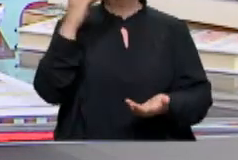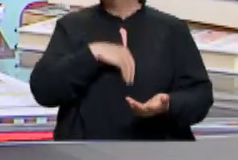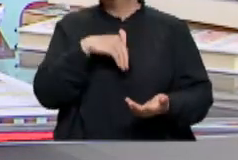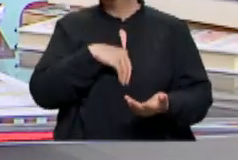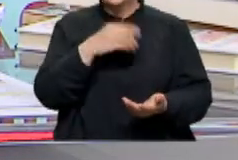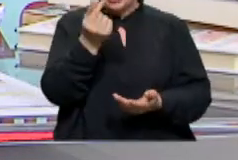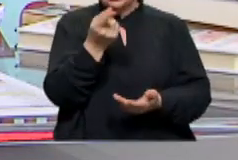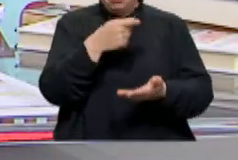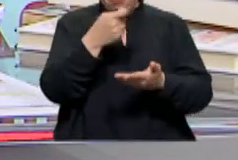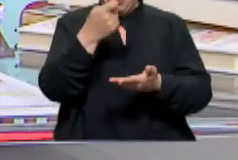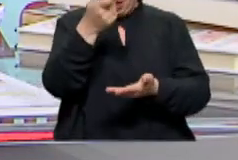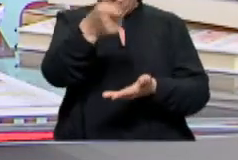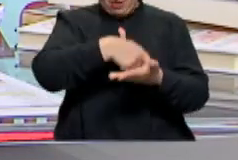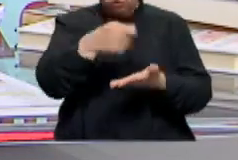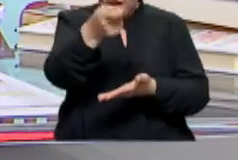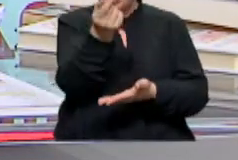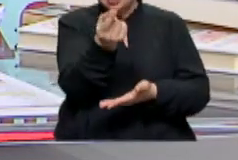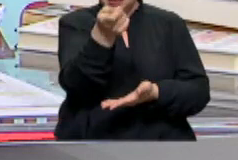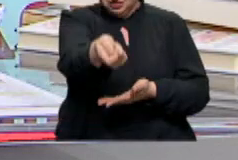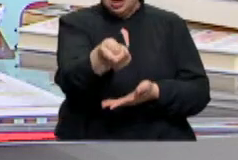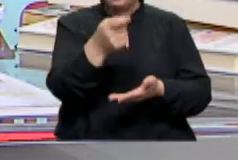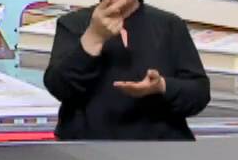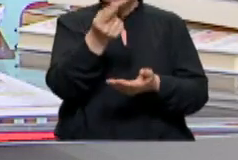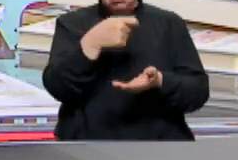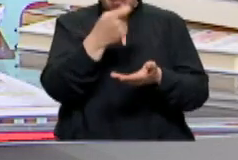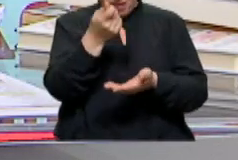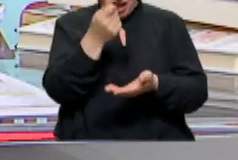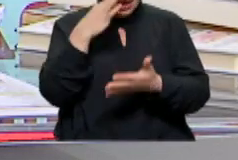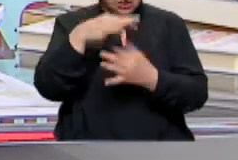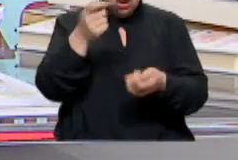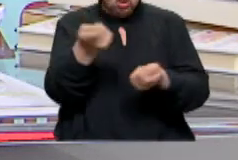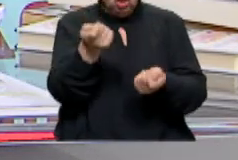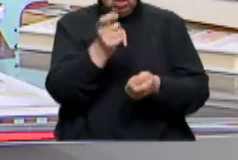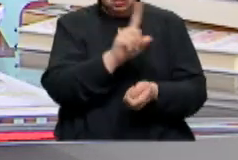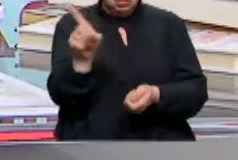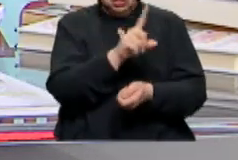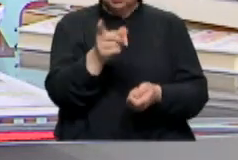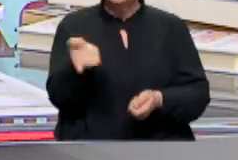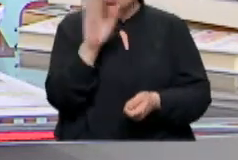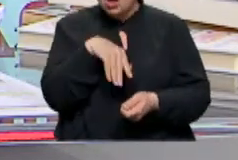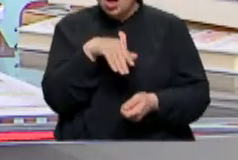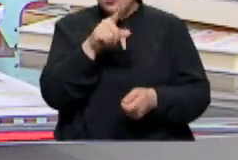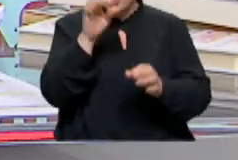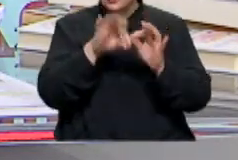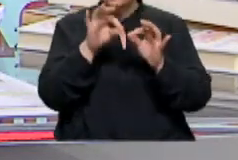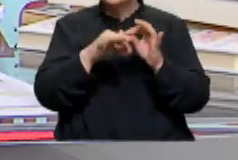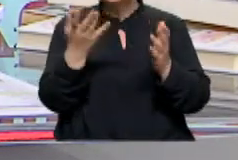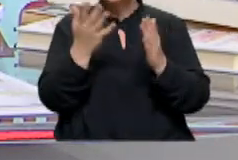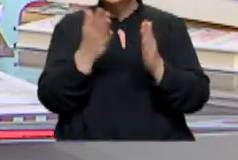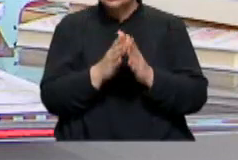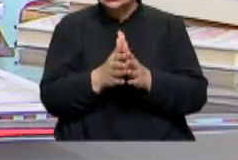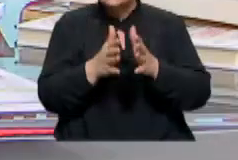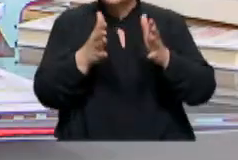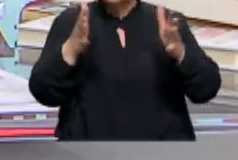zannediliyor? Az para verildiğinde, az paraya insanlar çalıştırıldığında, sonra bu ekonominin nasıl